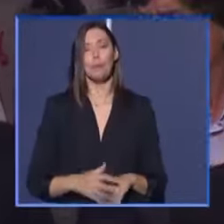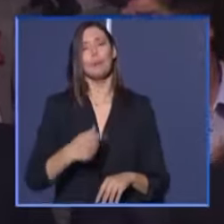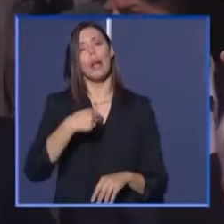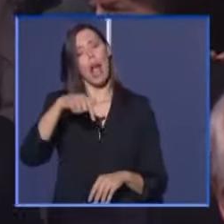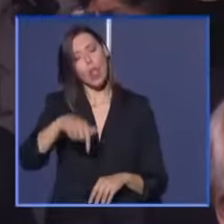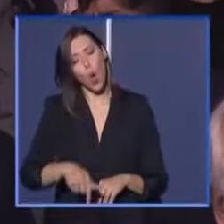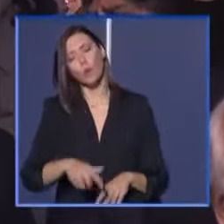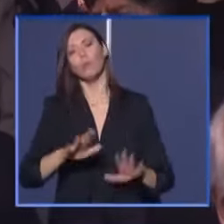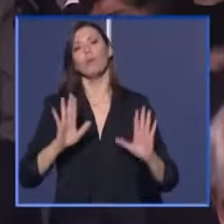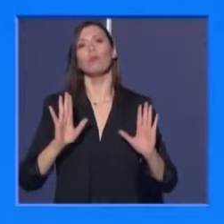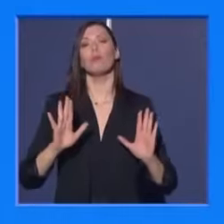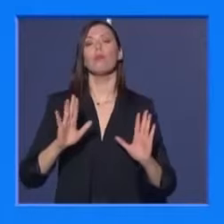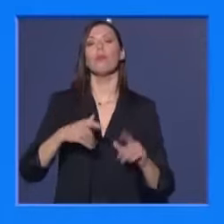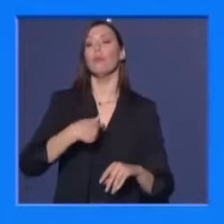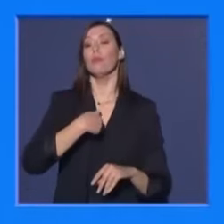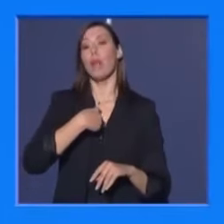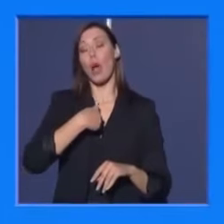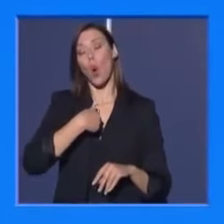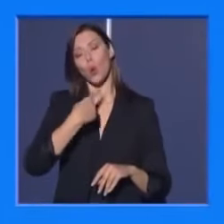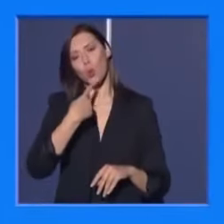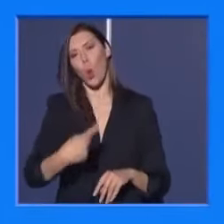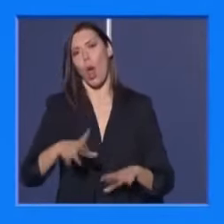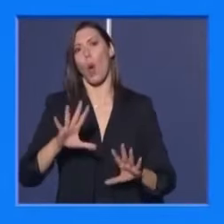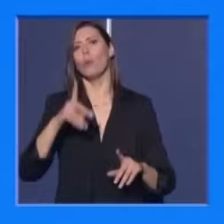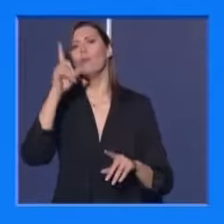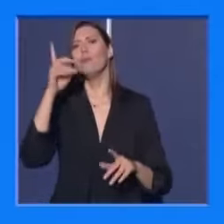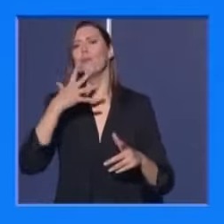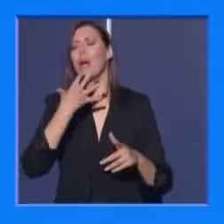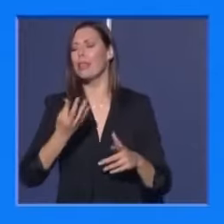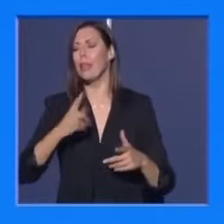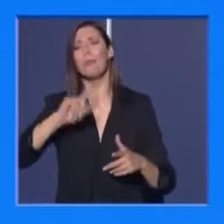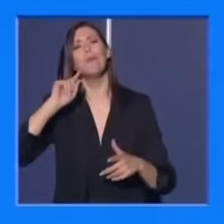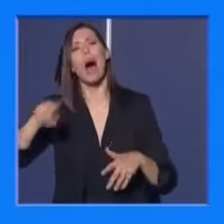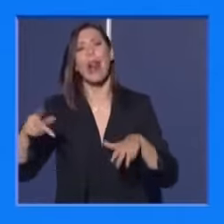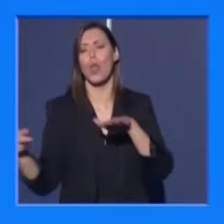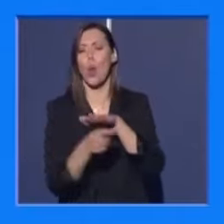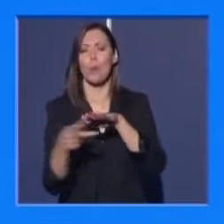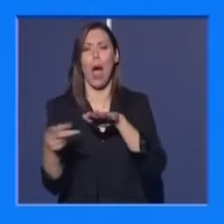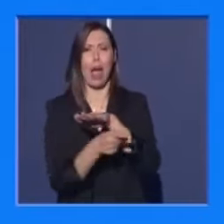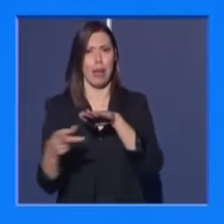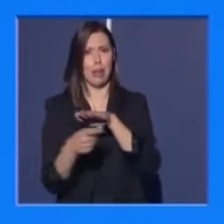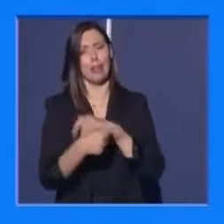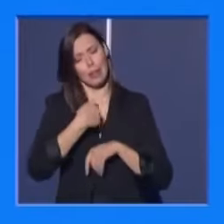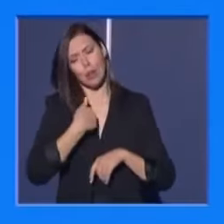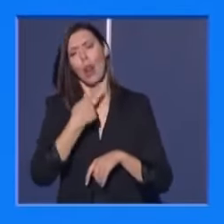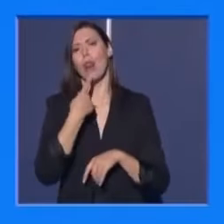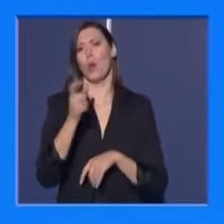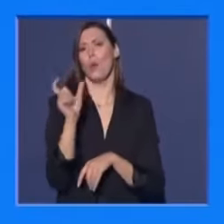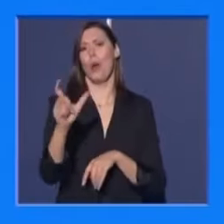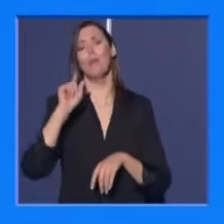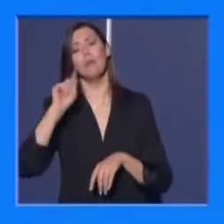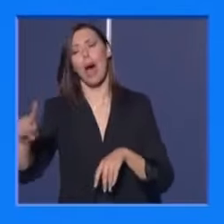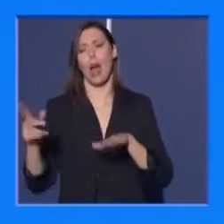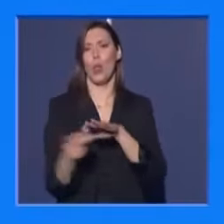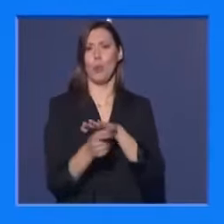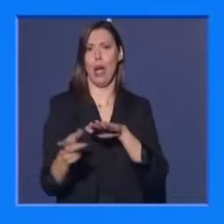συμμαχητές και συμμαχήτριες, έτσι το λέω, γιατί αυτό είναι. Και αν ξεκινάμε διστάζοντας να πούμε την αλήθεια,